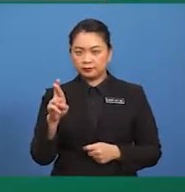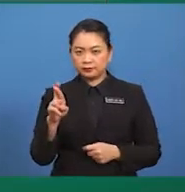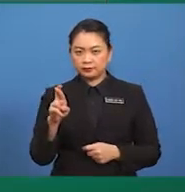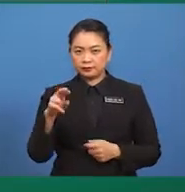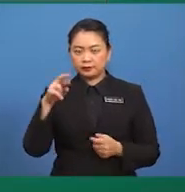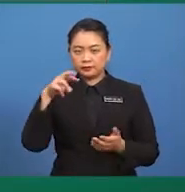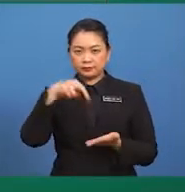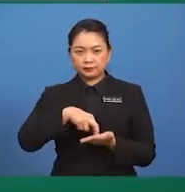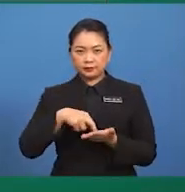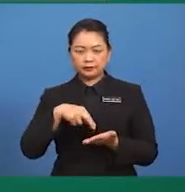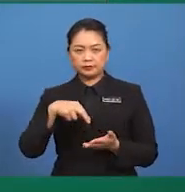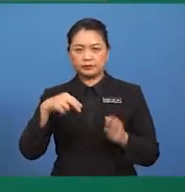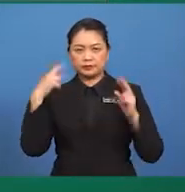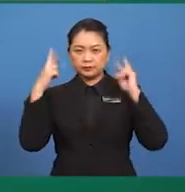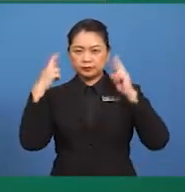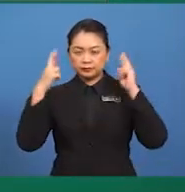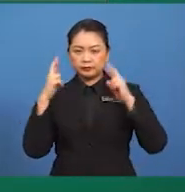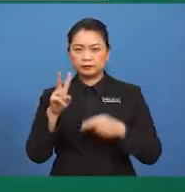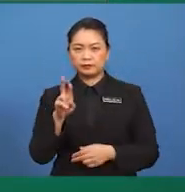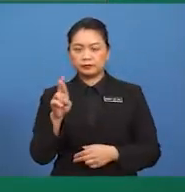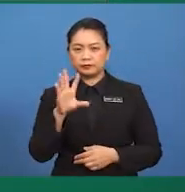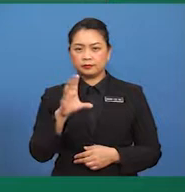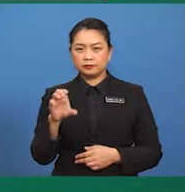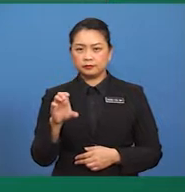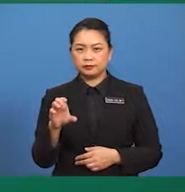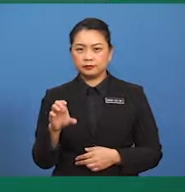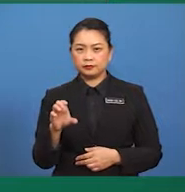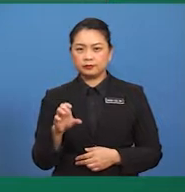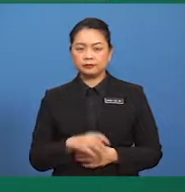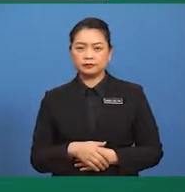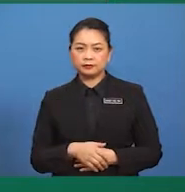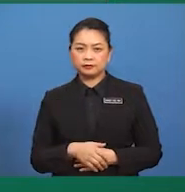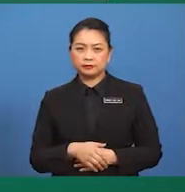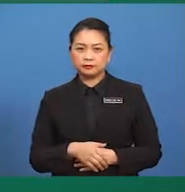debit RM2,500 dan peruntukan hutang ragu kredit